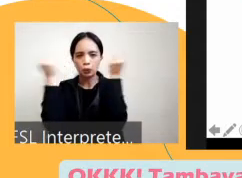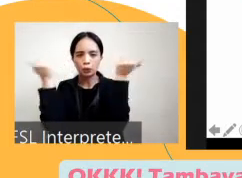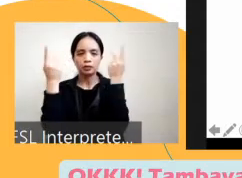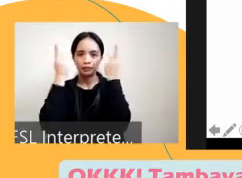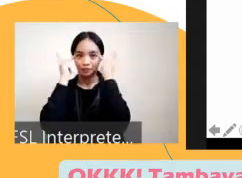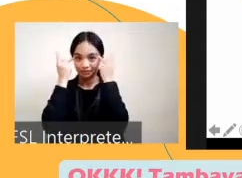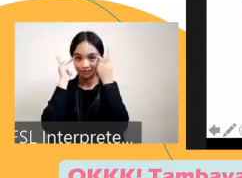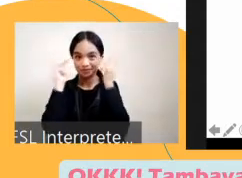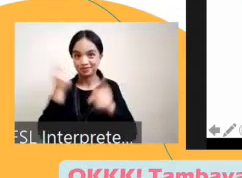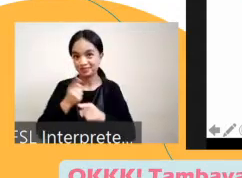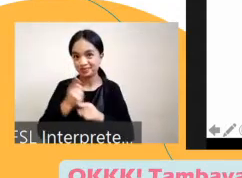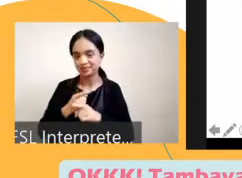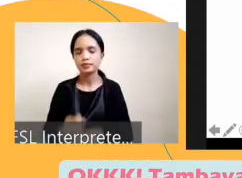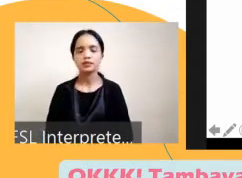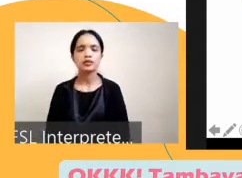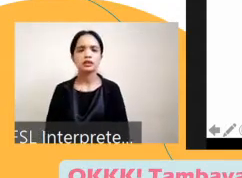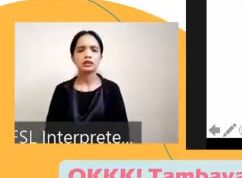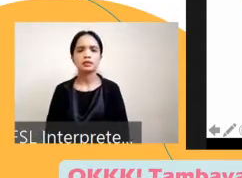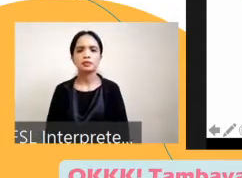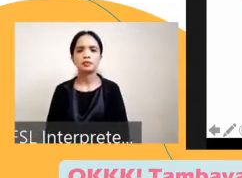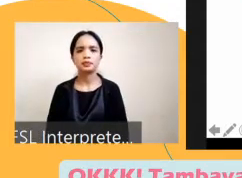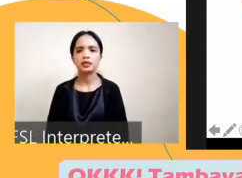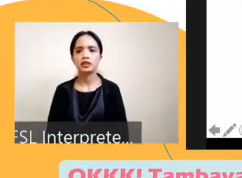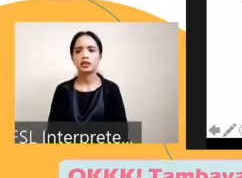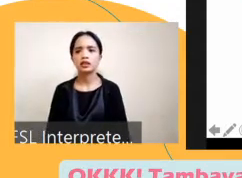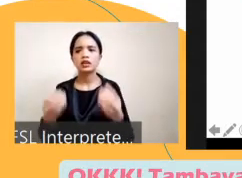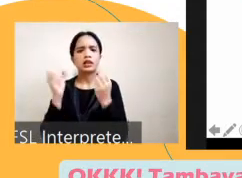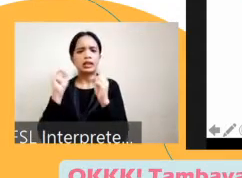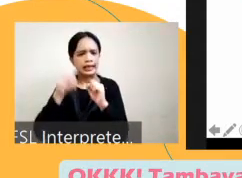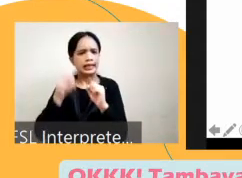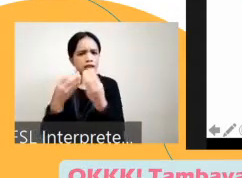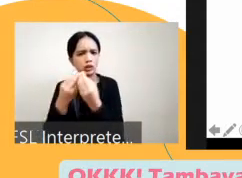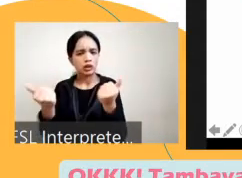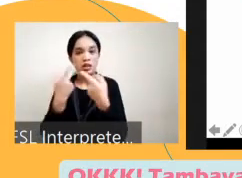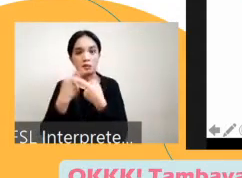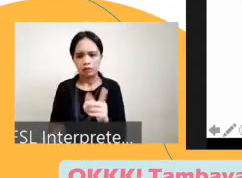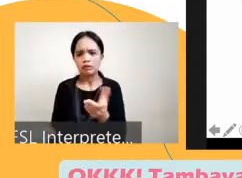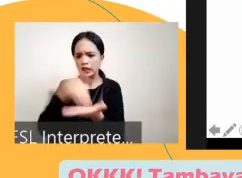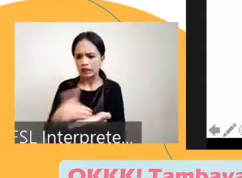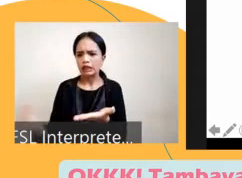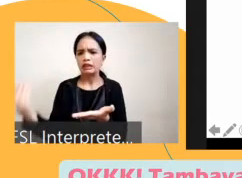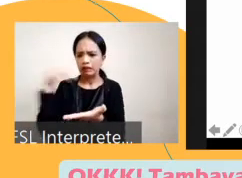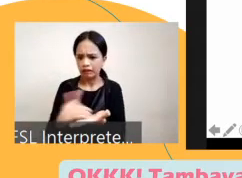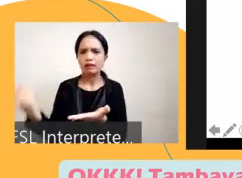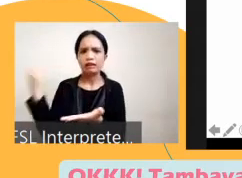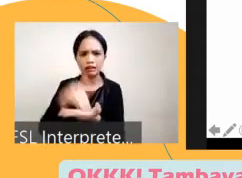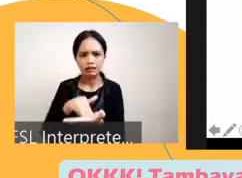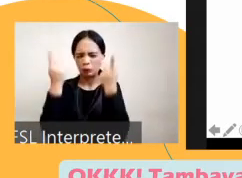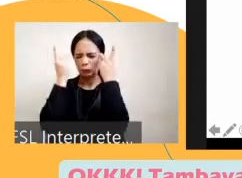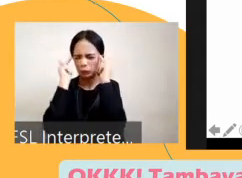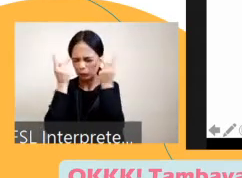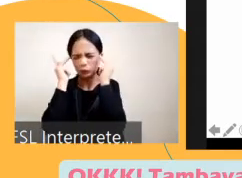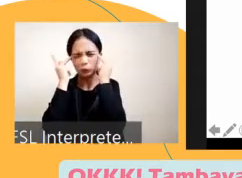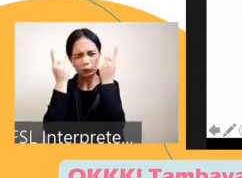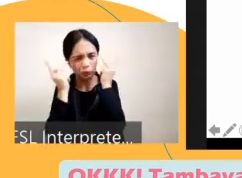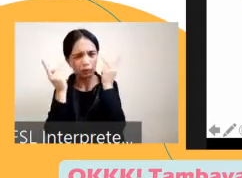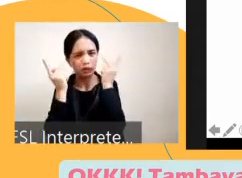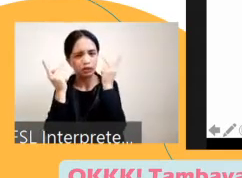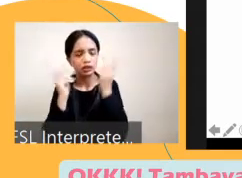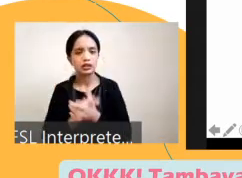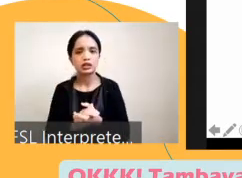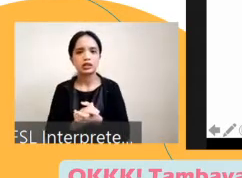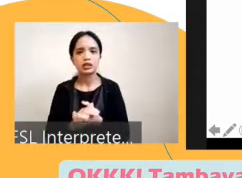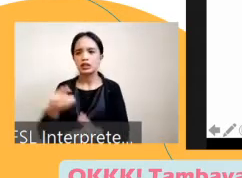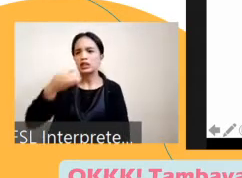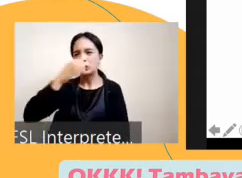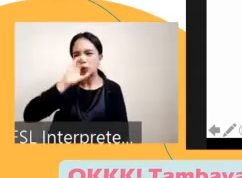ulo. So, gumagaling naman, pero kung paulit-ulit na yung sakit ng ulo natin at inom pa rin